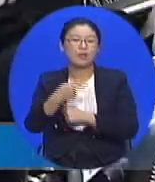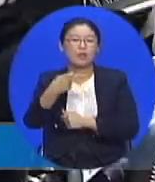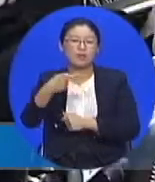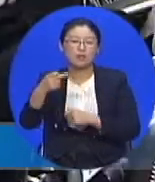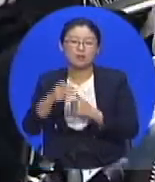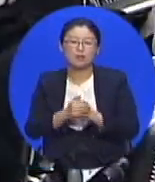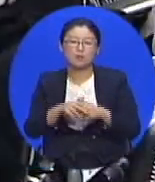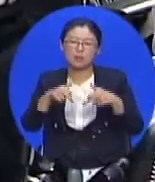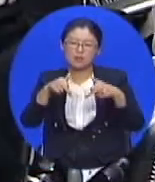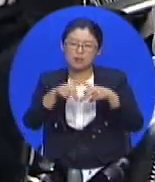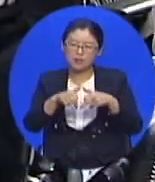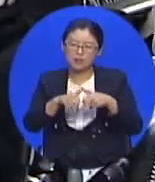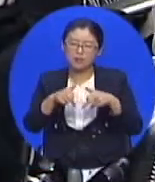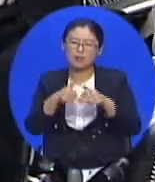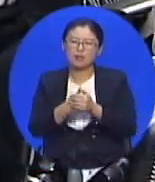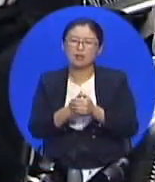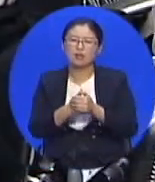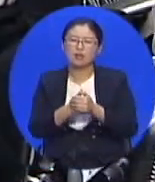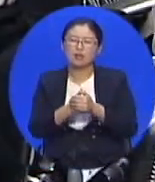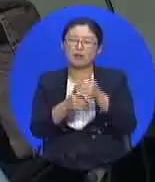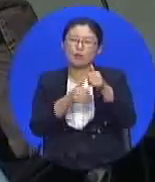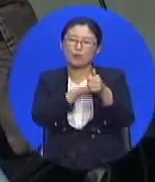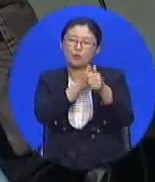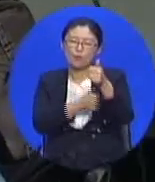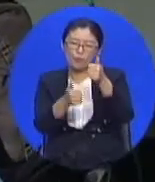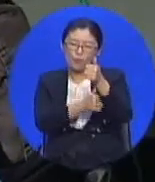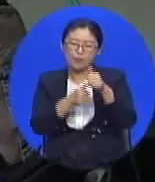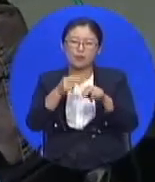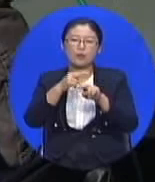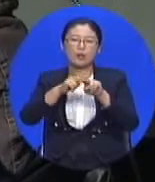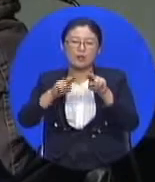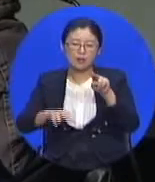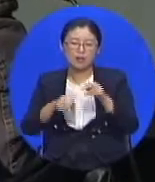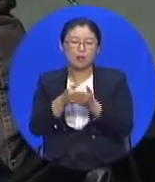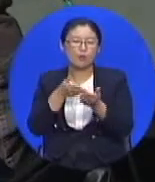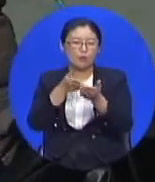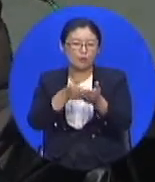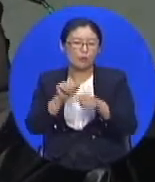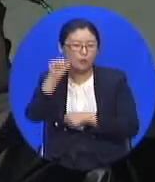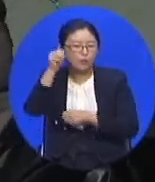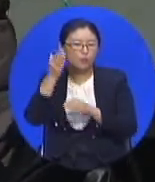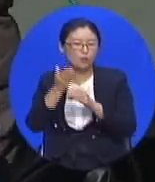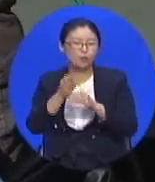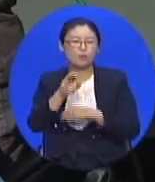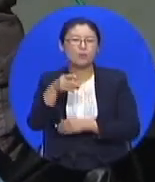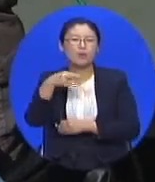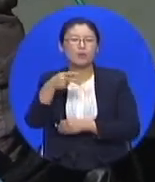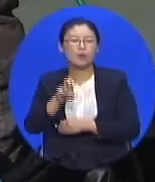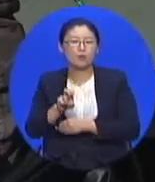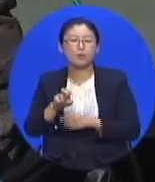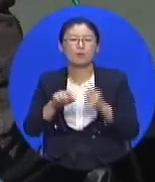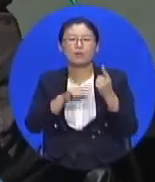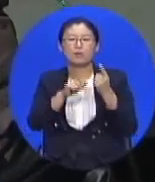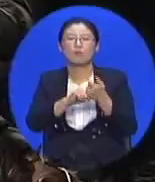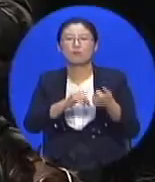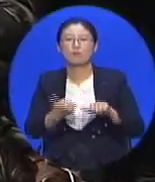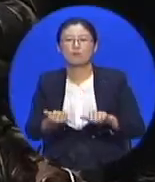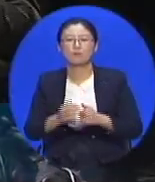확보와 현병철 인권위원장 사퇴를 촉구하며 인권위에서 농성하던 중 폐렴에 걸려 이듬해 1월